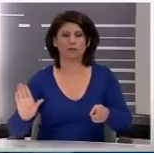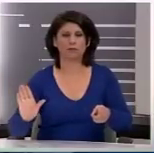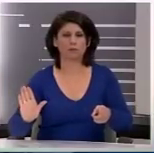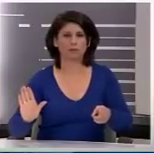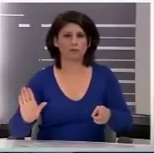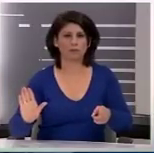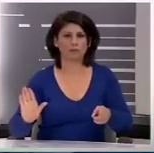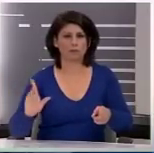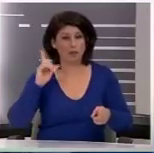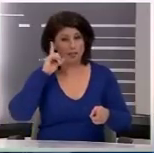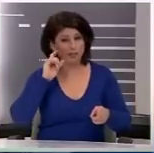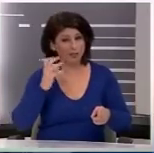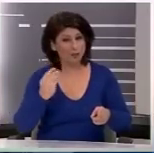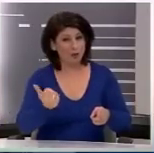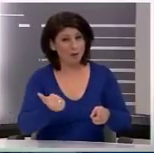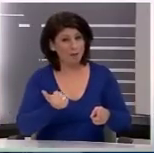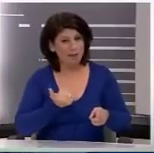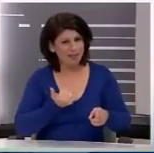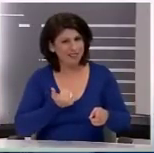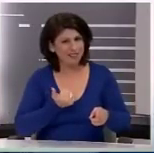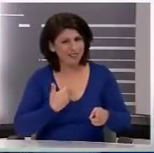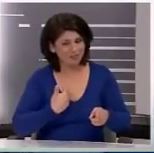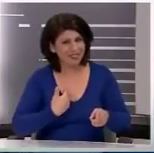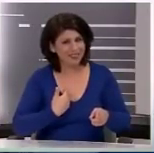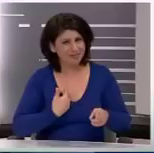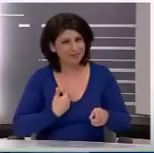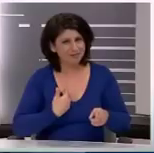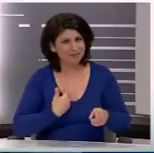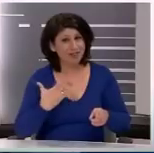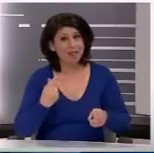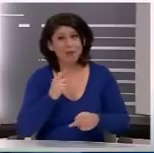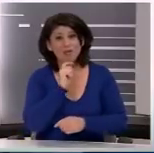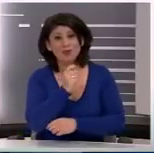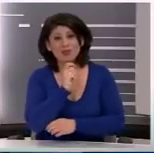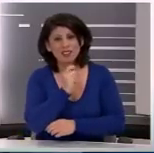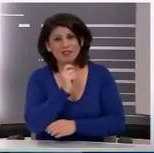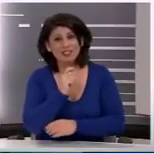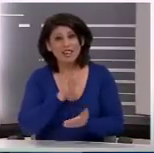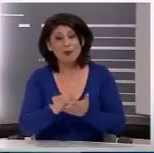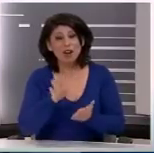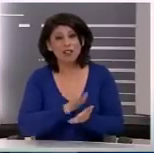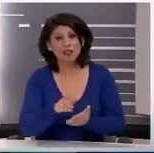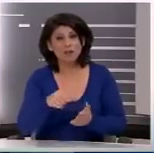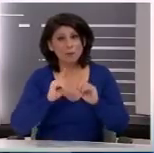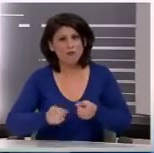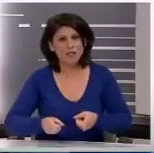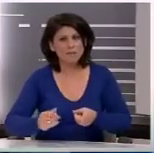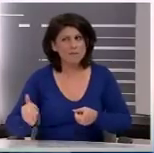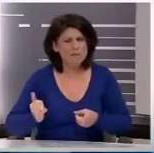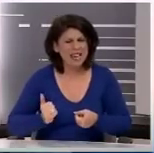Ξέρετε τι πίεση δέχτηκα, κυρίες και κύριοι συνάδελφοι, από δημοσιογράφους και από εκδότες για αυτή την